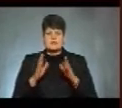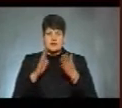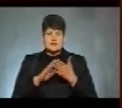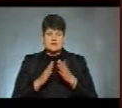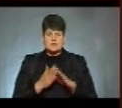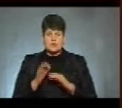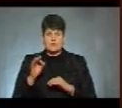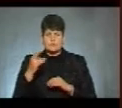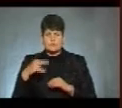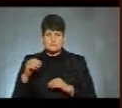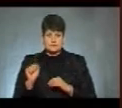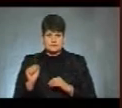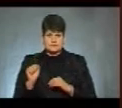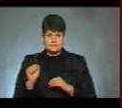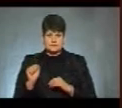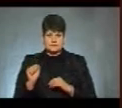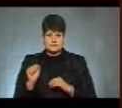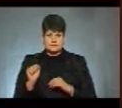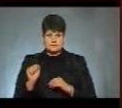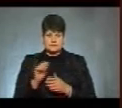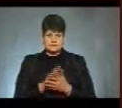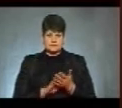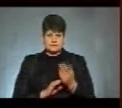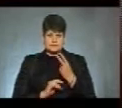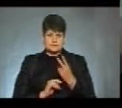в облдержадміністрації. Марта Журавель далі.